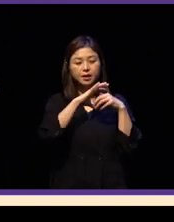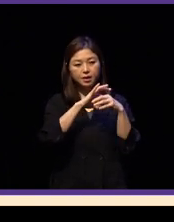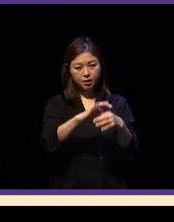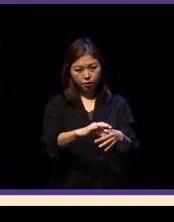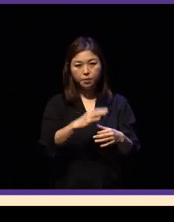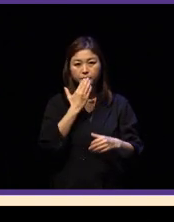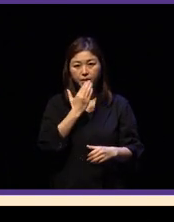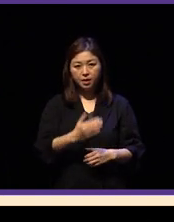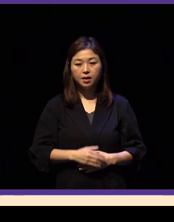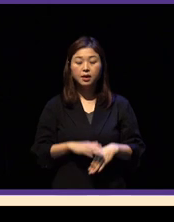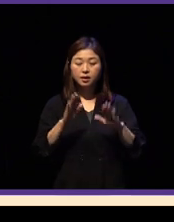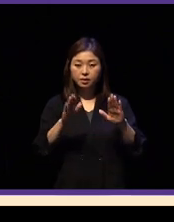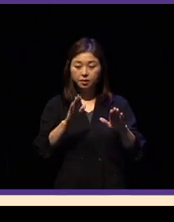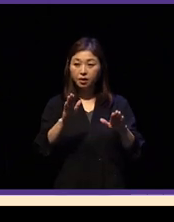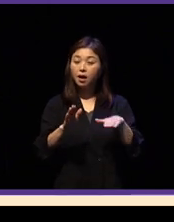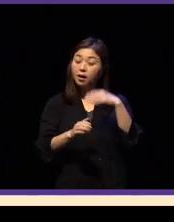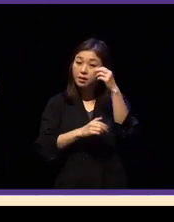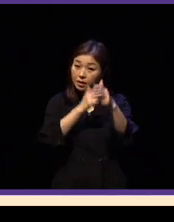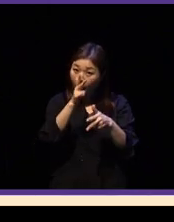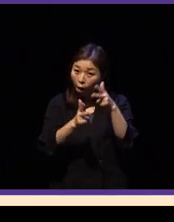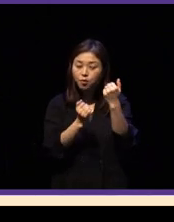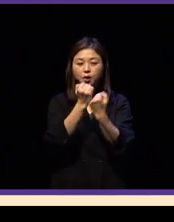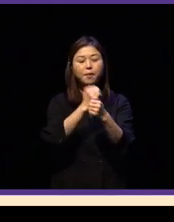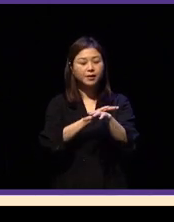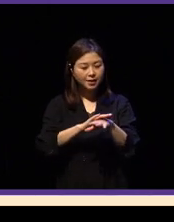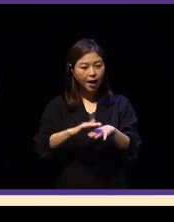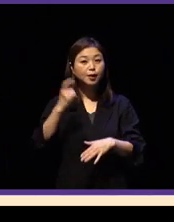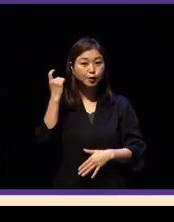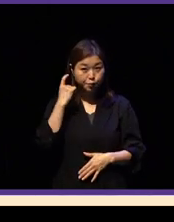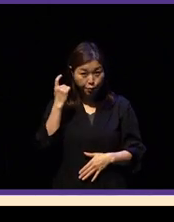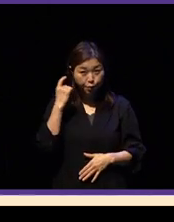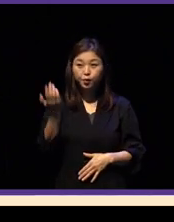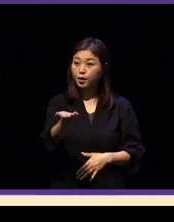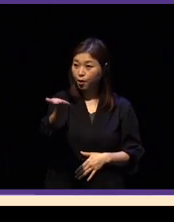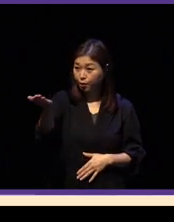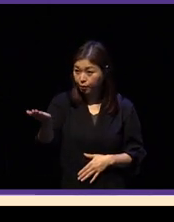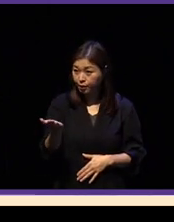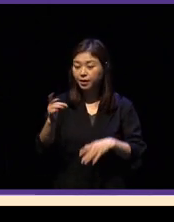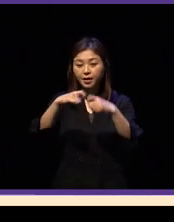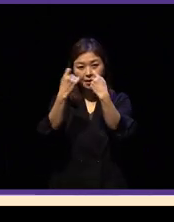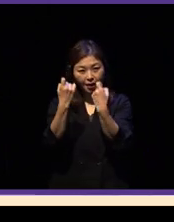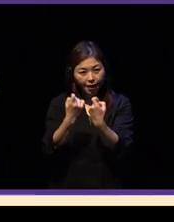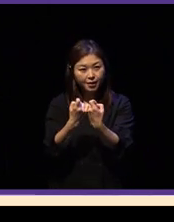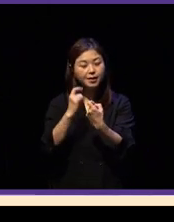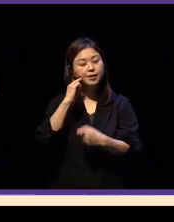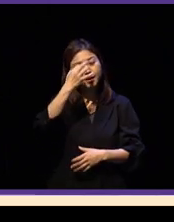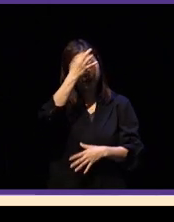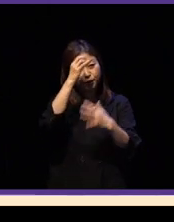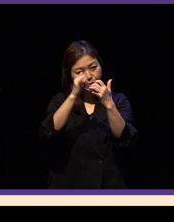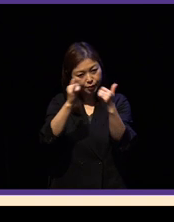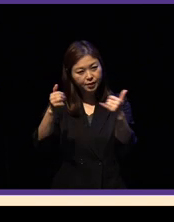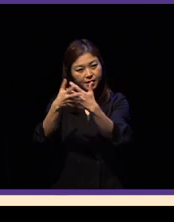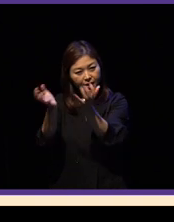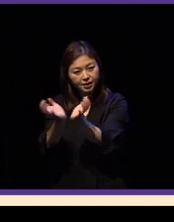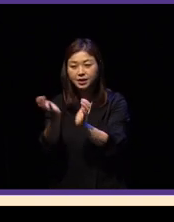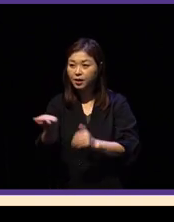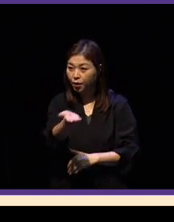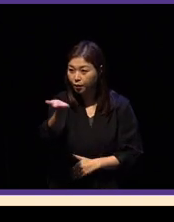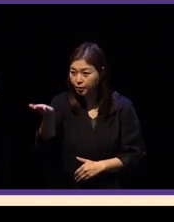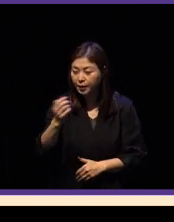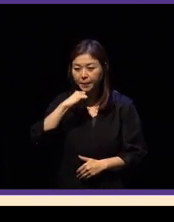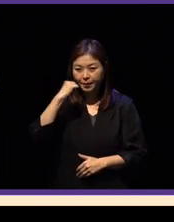올해 사업 설명 잘 들으시고 단체 여러분들, 개인 예술가 여러분들 좋은 성과가 있으셨으면